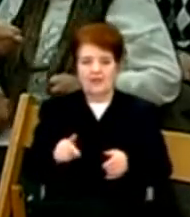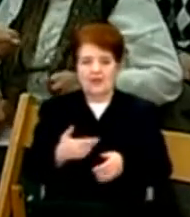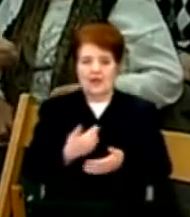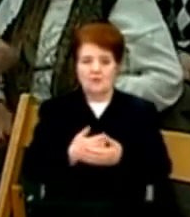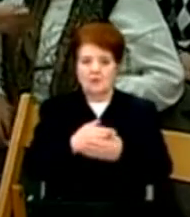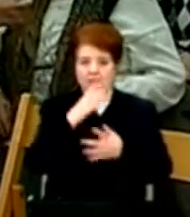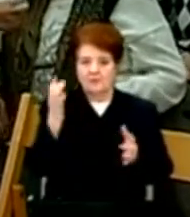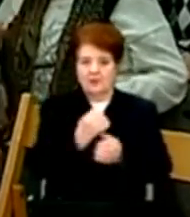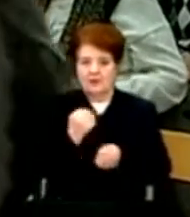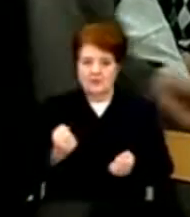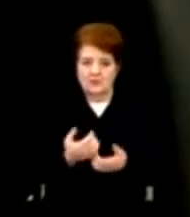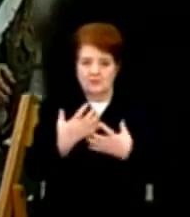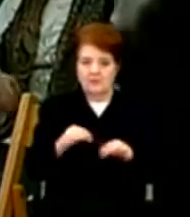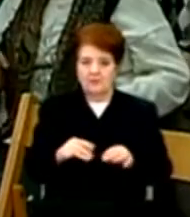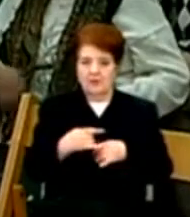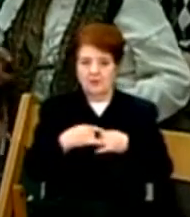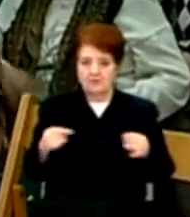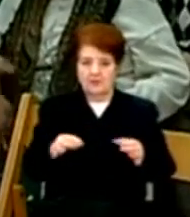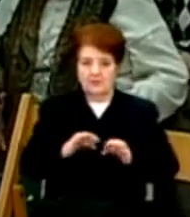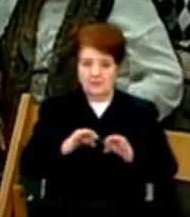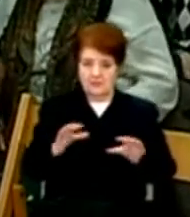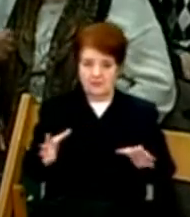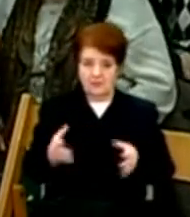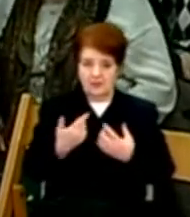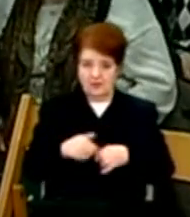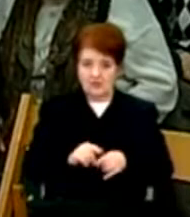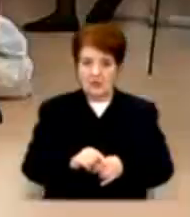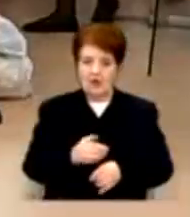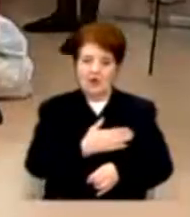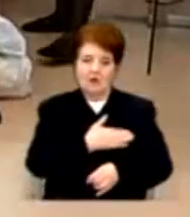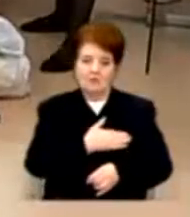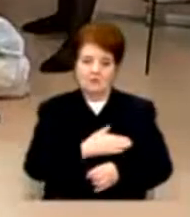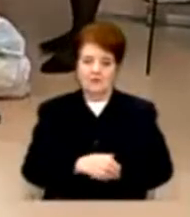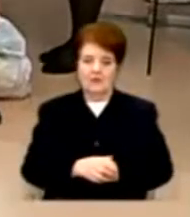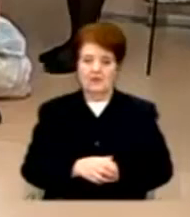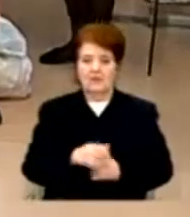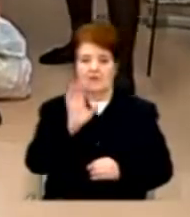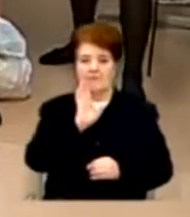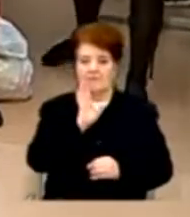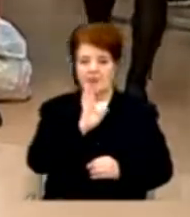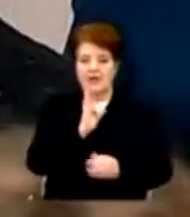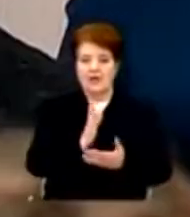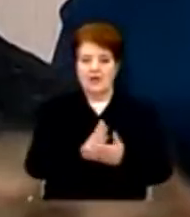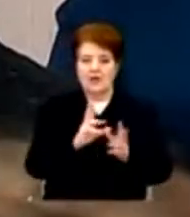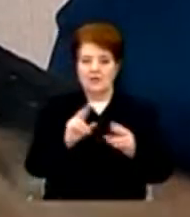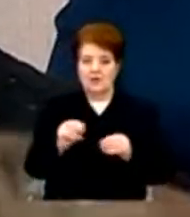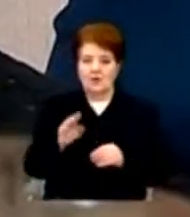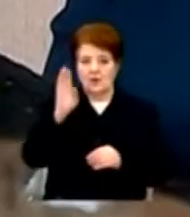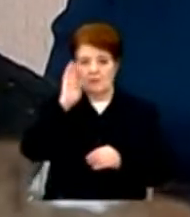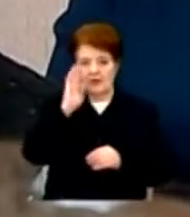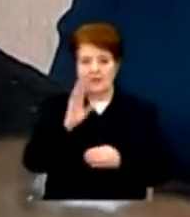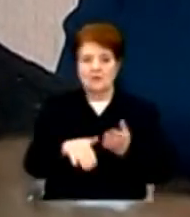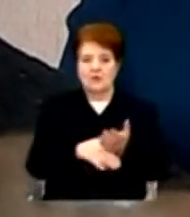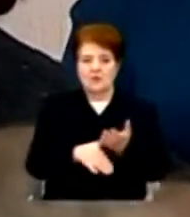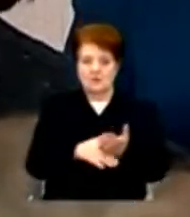aproape imposibil să-ți permiți o masă sărbătorească, așa după cum îți cere sufletul. Femeia are noroc de băiatul ei, care o ajută cât